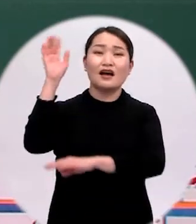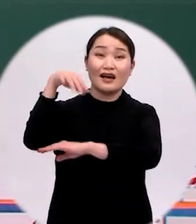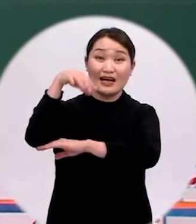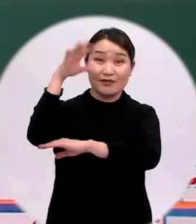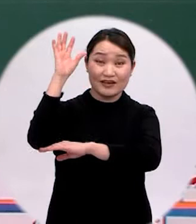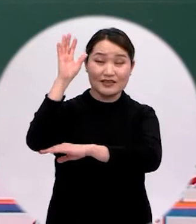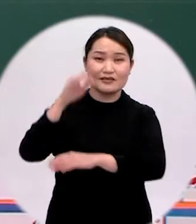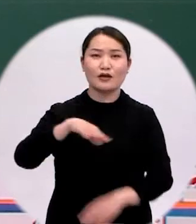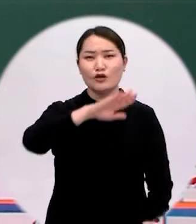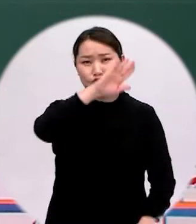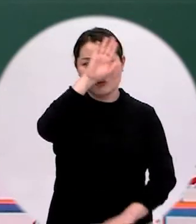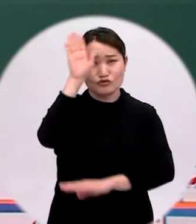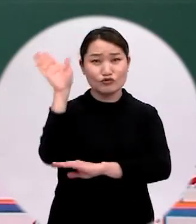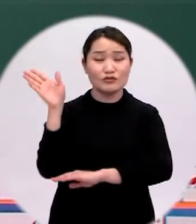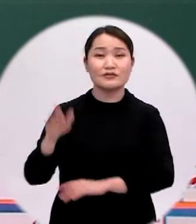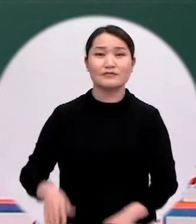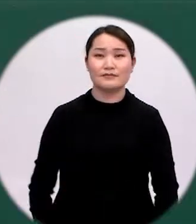Хавар, зун,